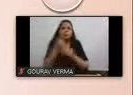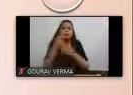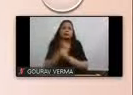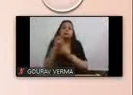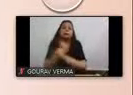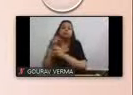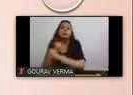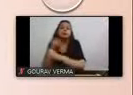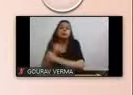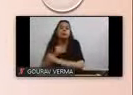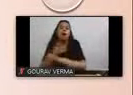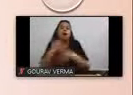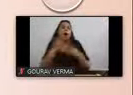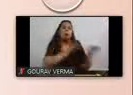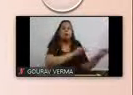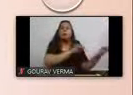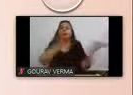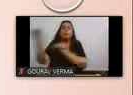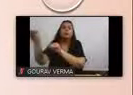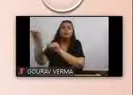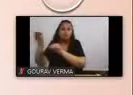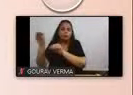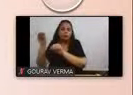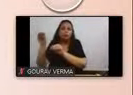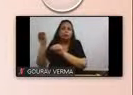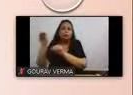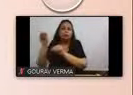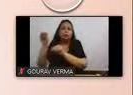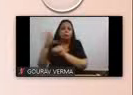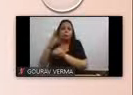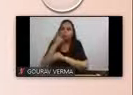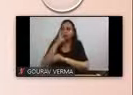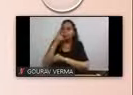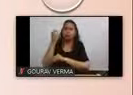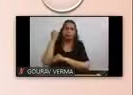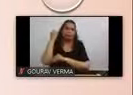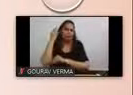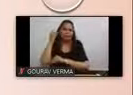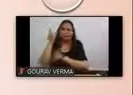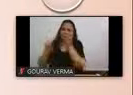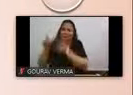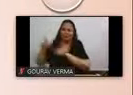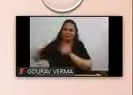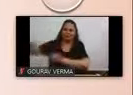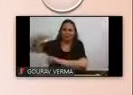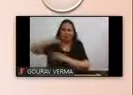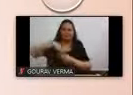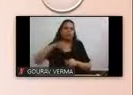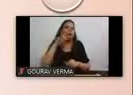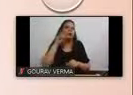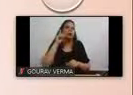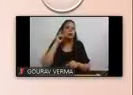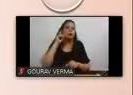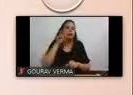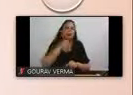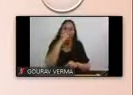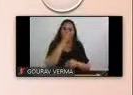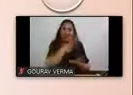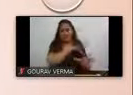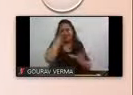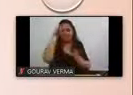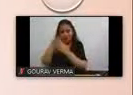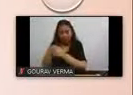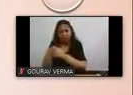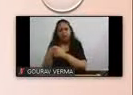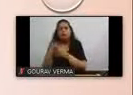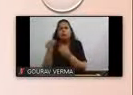वो उन बच्चों के साथ, देखने सुनने वाले बच्चों के साथ बैठे या एक थोड़ा अलग ग्रुप हो, पर उसी